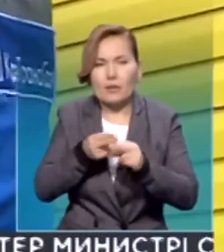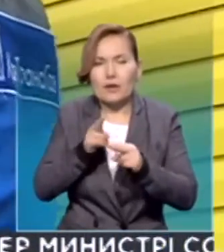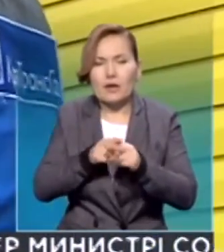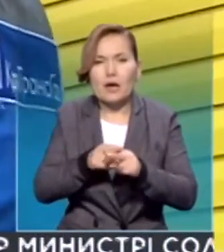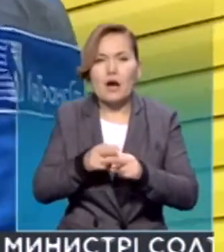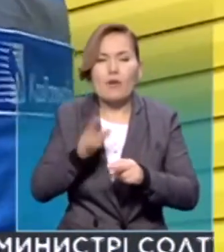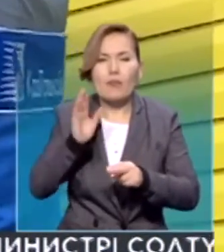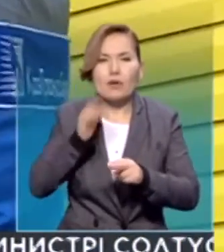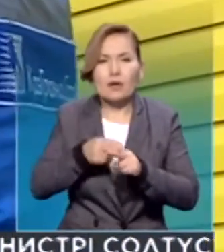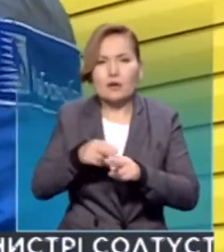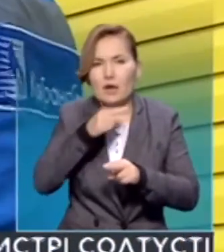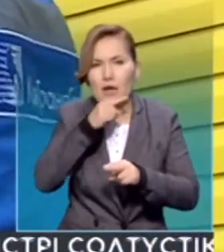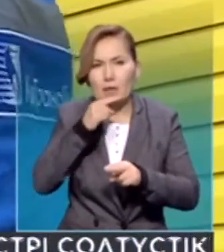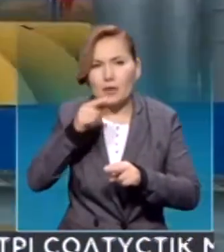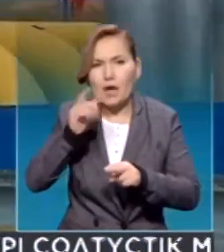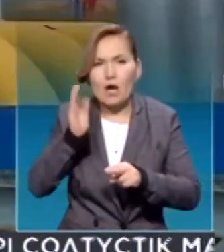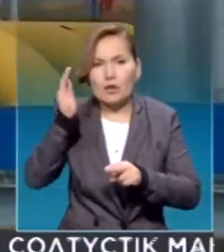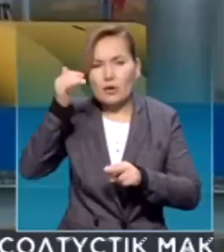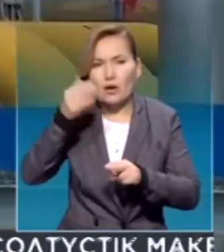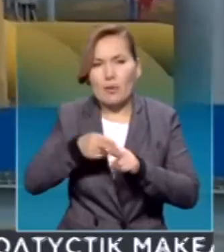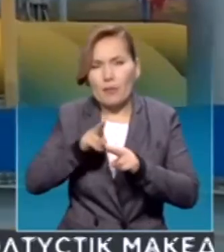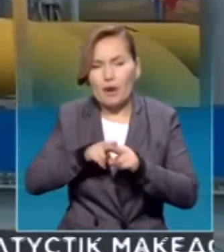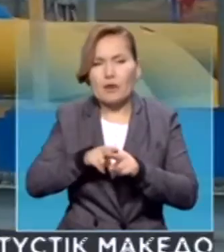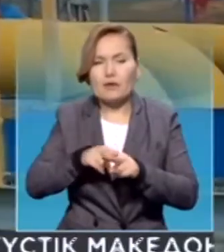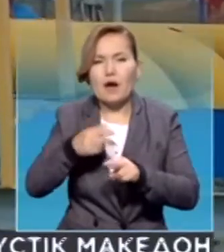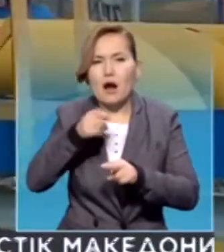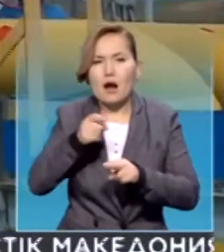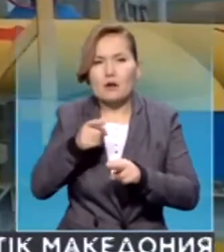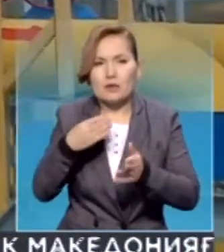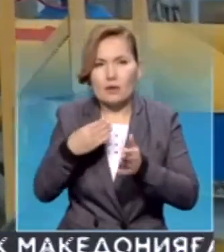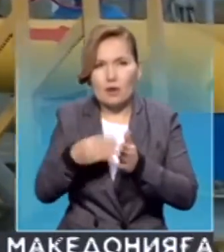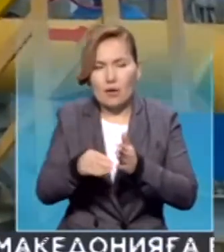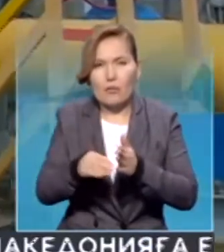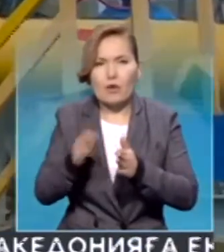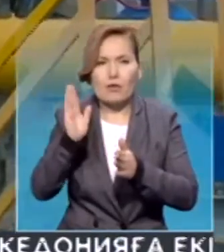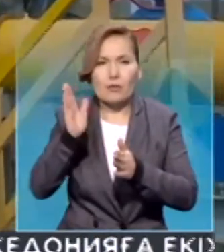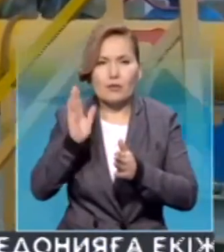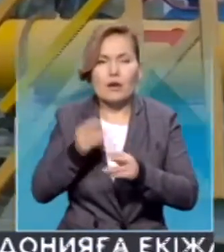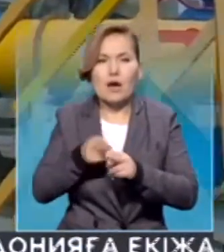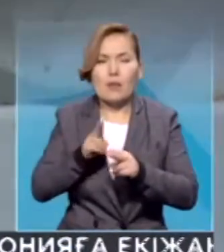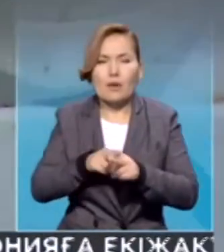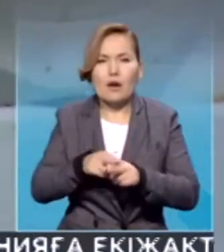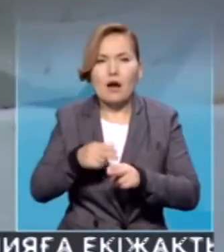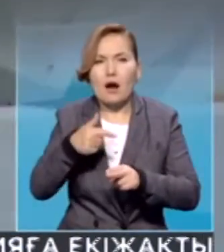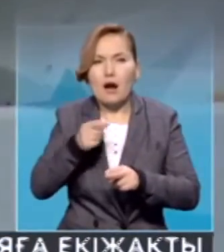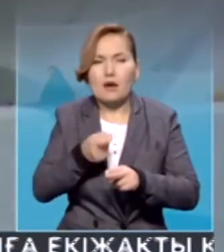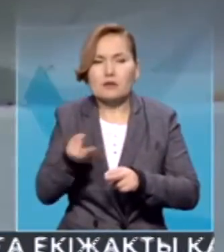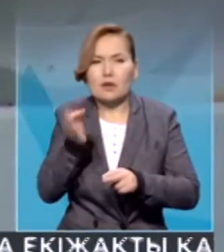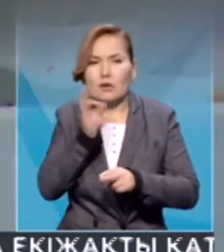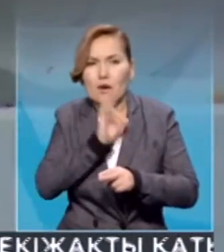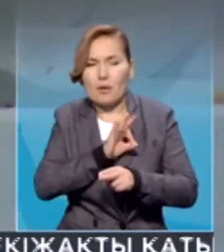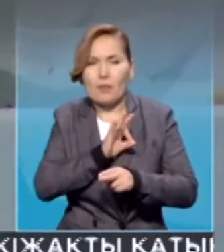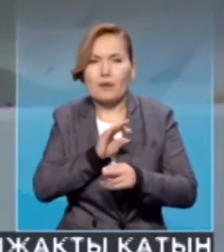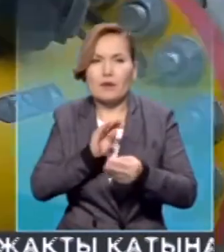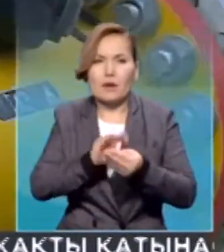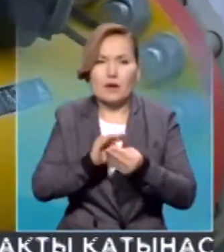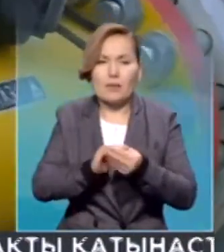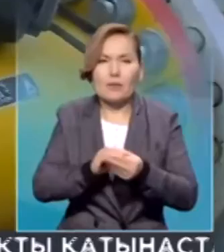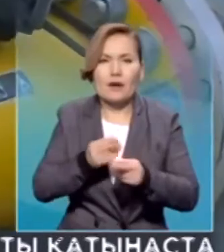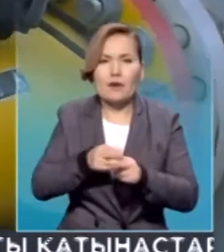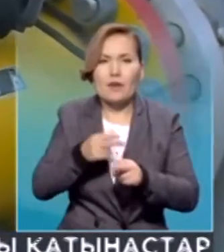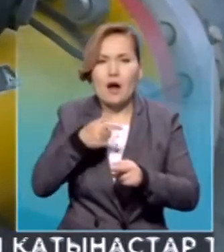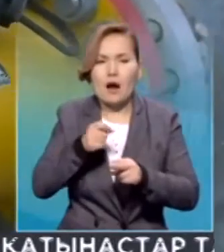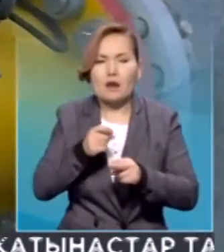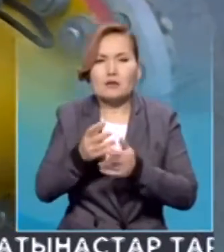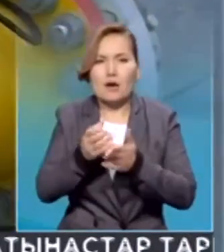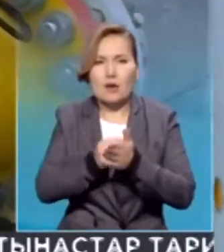болған жағдайда Ресей мен Түркменстаннан сатып алуға болатынын жеткізді. Алайда қазіргі тұтыну деңгейі өзгермесе, тауарлық газдың қолда бар